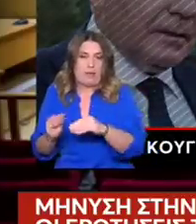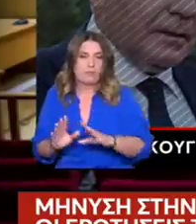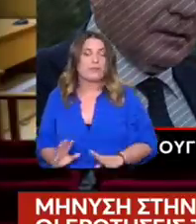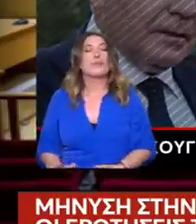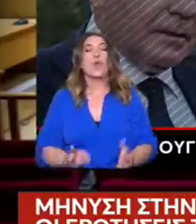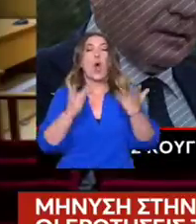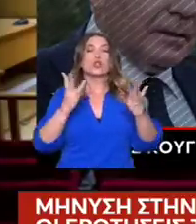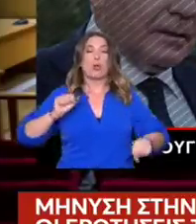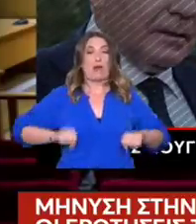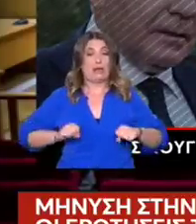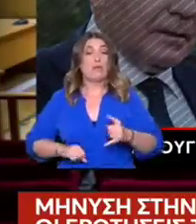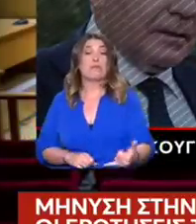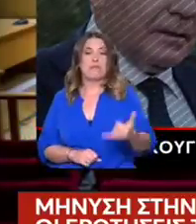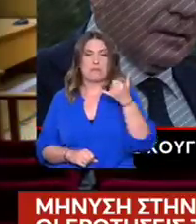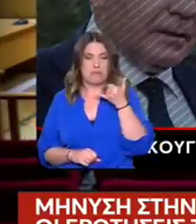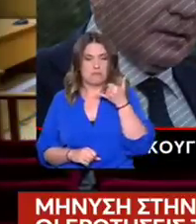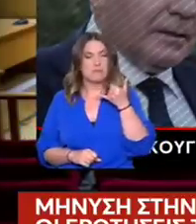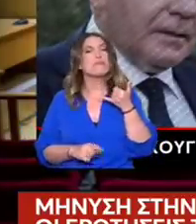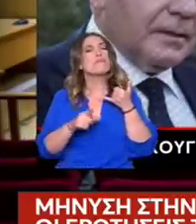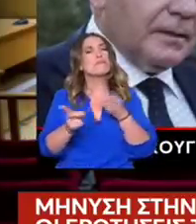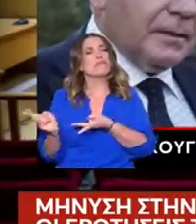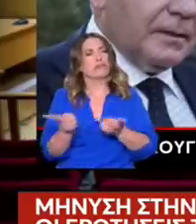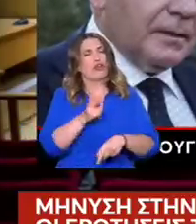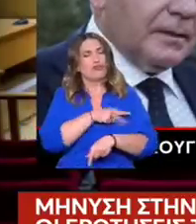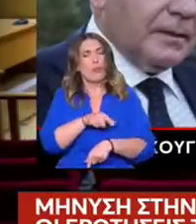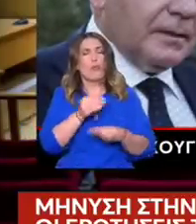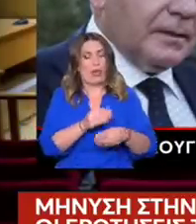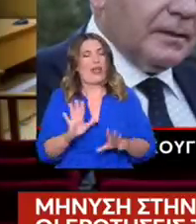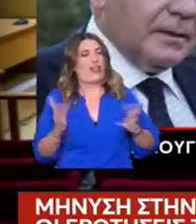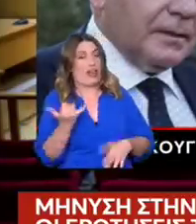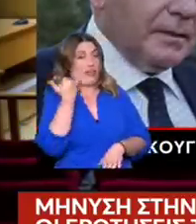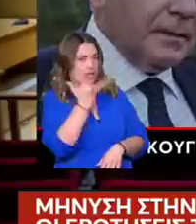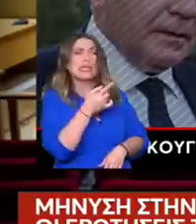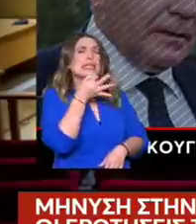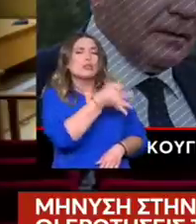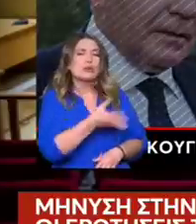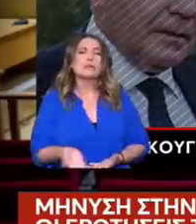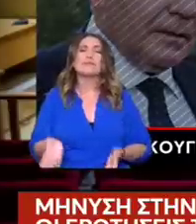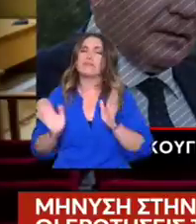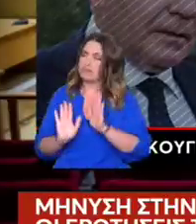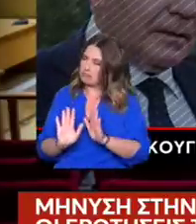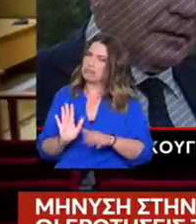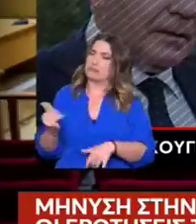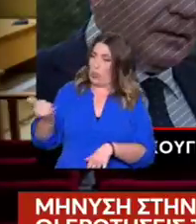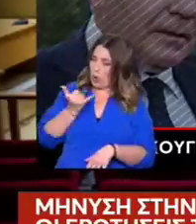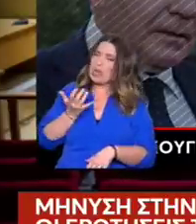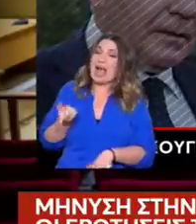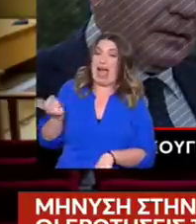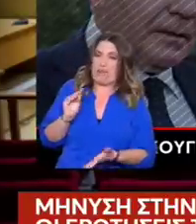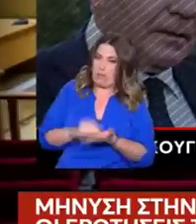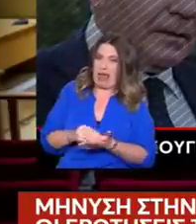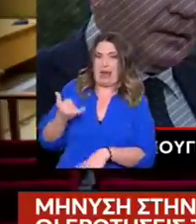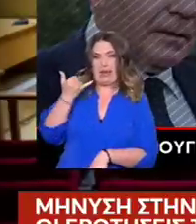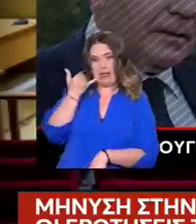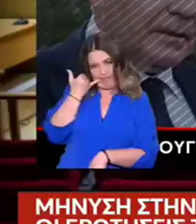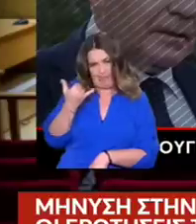πήραν τηλέφωνο και μου είπαν με τι συμπτώματα μπήκε. Σας παίρνουν λοιπόν τηλέφωνο και τι σας λένε? Να σας πάρω τηλέφωνο αύριο να κλείσουμε ένα ραντεβού. Παίρνω